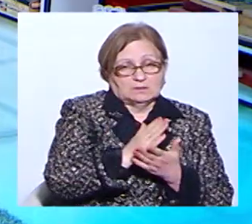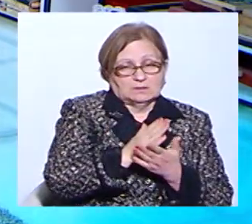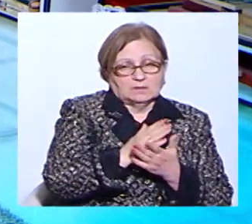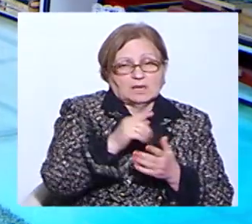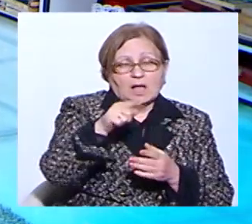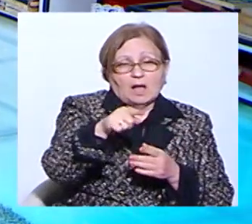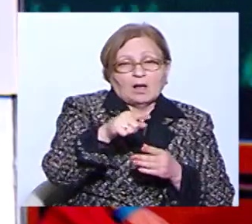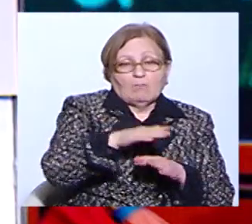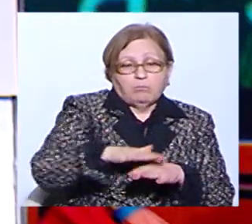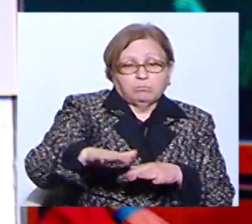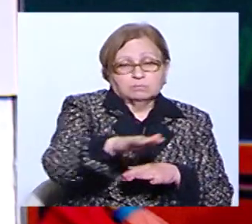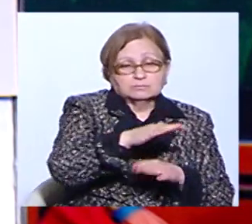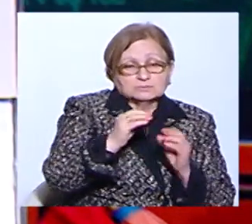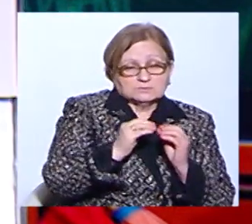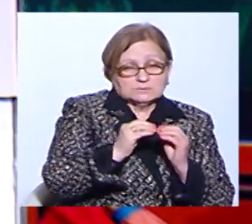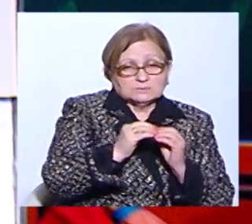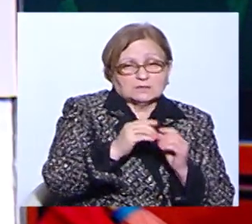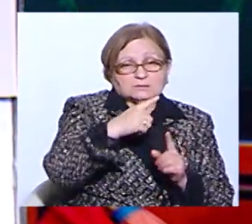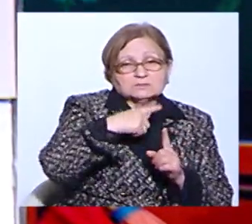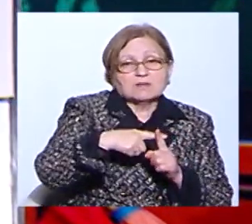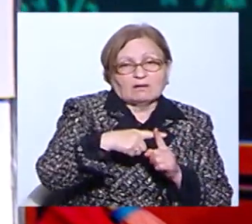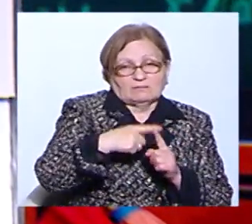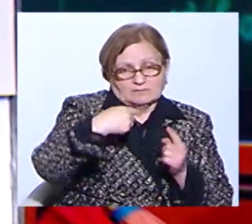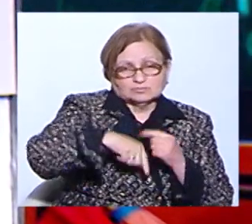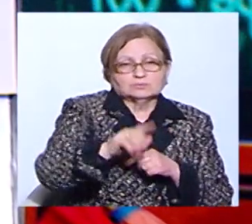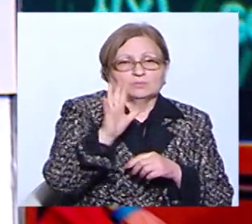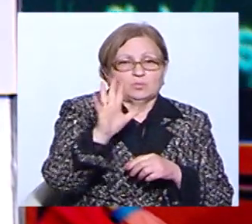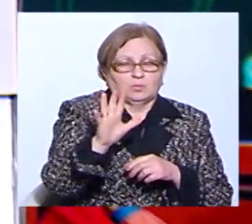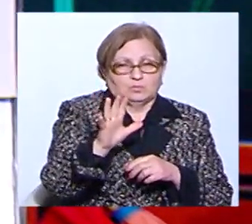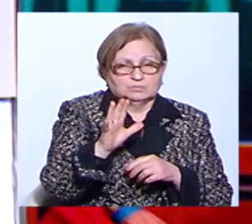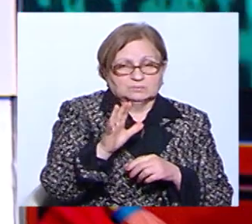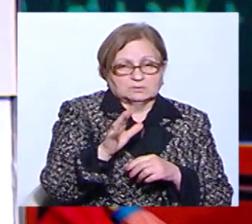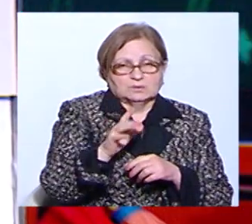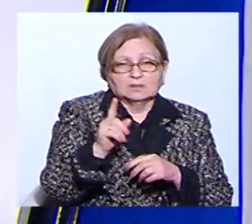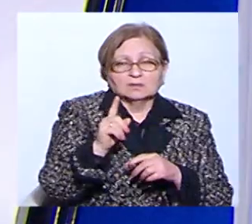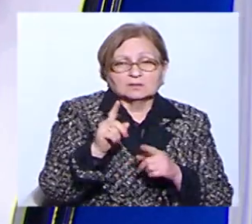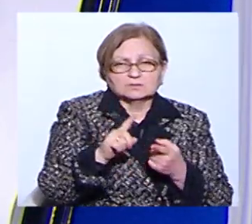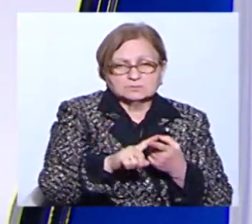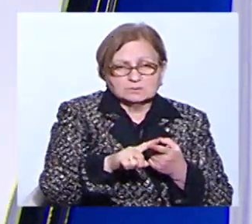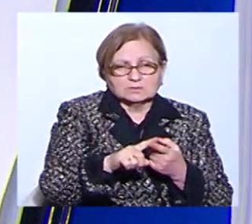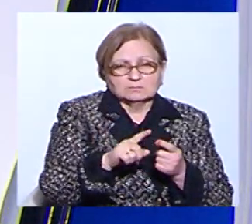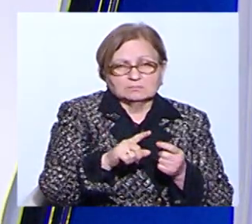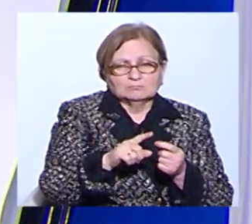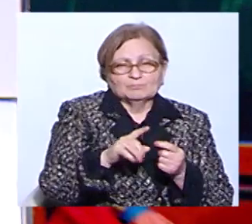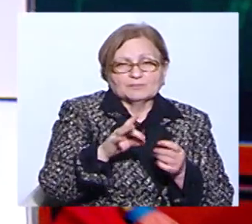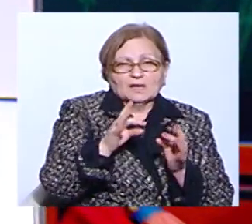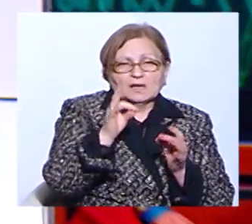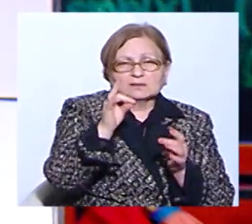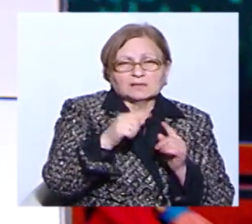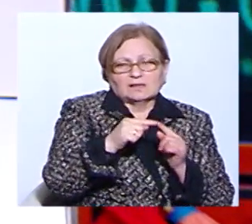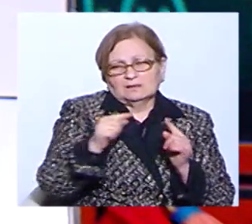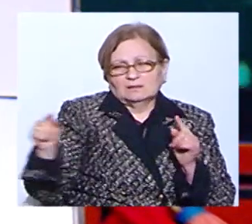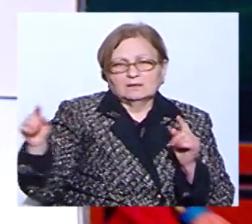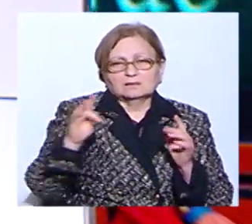ფუძის ნახევარი, რადგან ფუძე იყო 10, სიმაღლეები გამოდის 5 ორივეში. და რაც შეეხება რადიუსს, რადიუსი